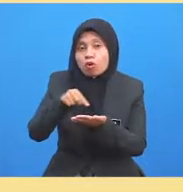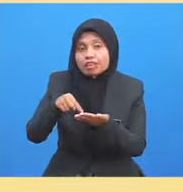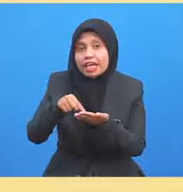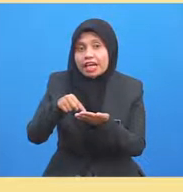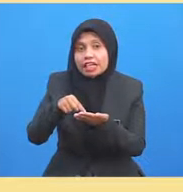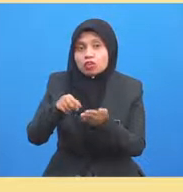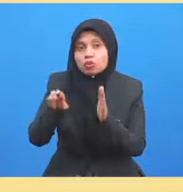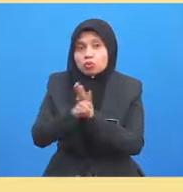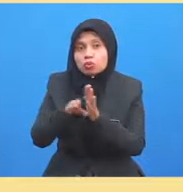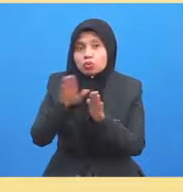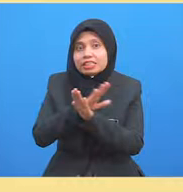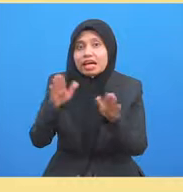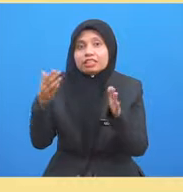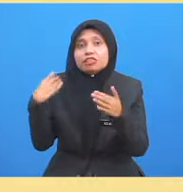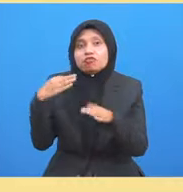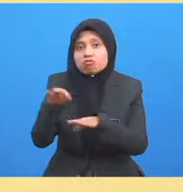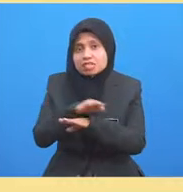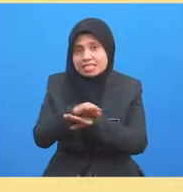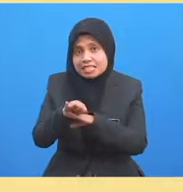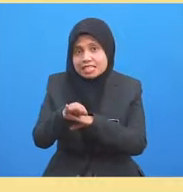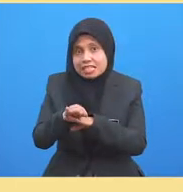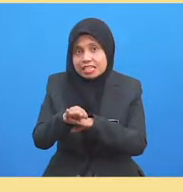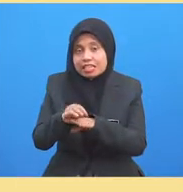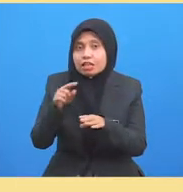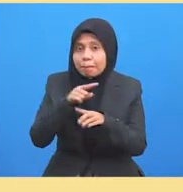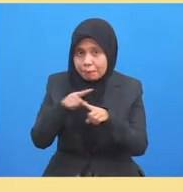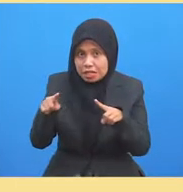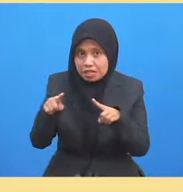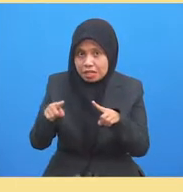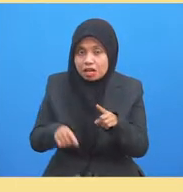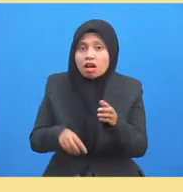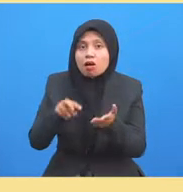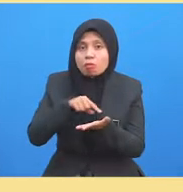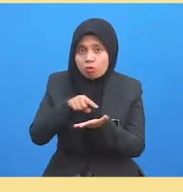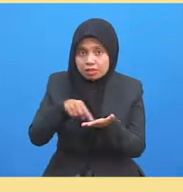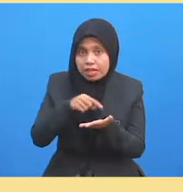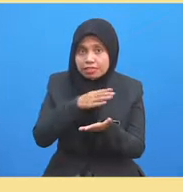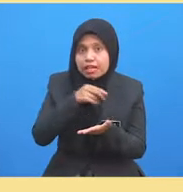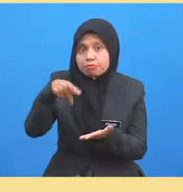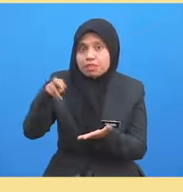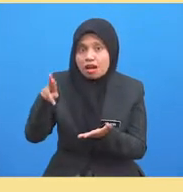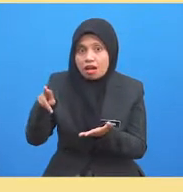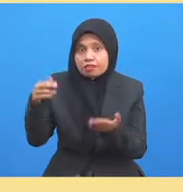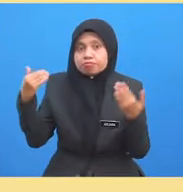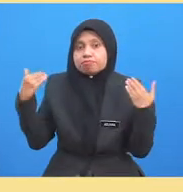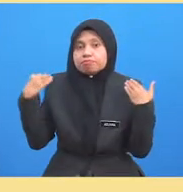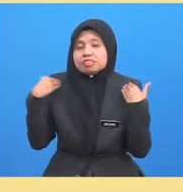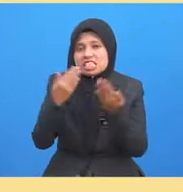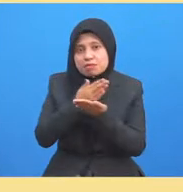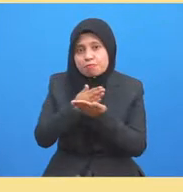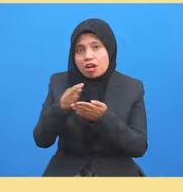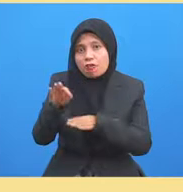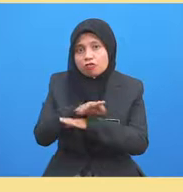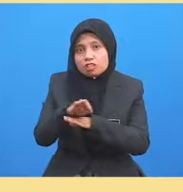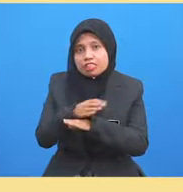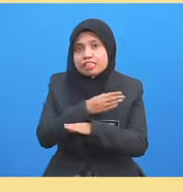jika dibandingkan dengan model yang mempunyai separa fungsi atau prototipe yang